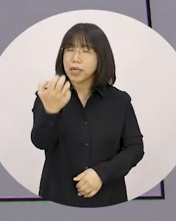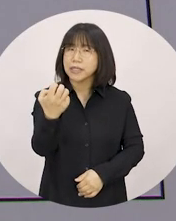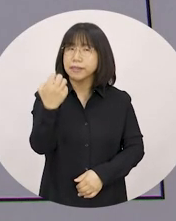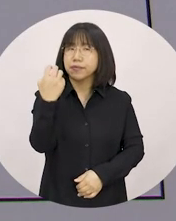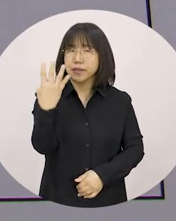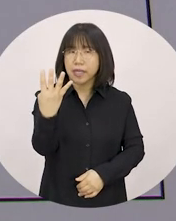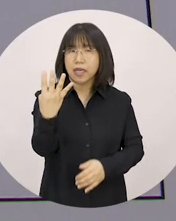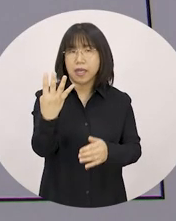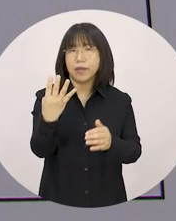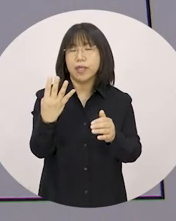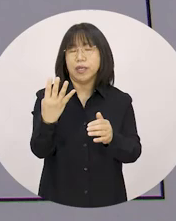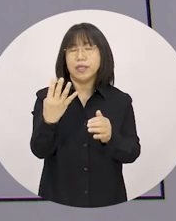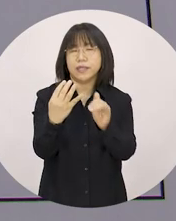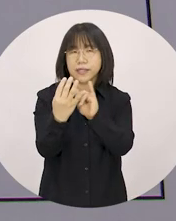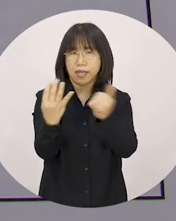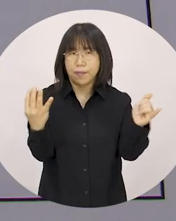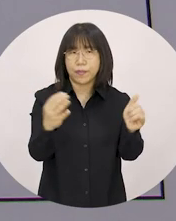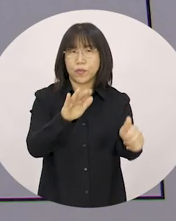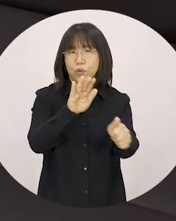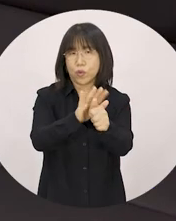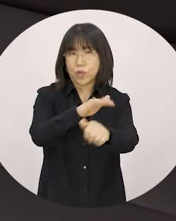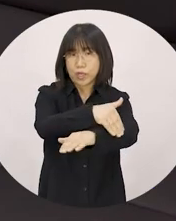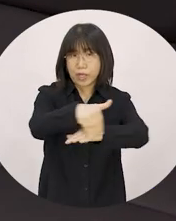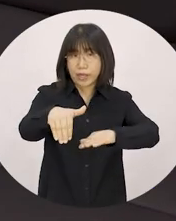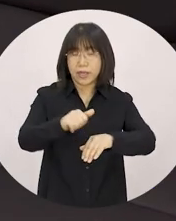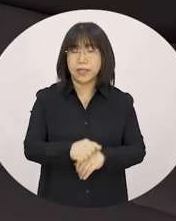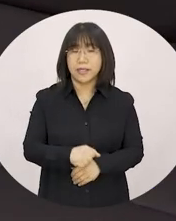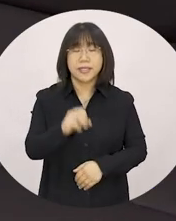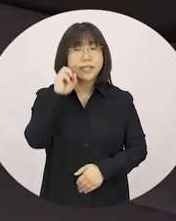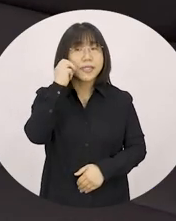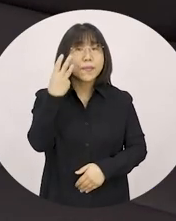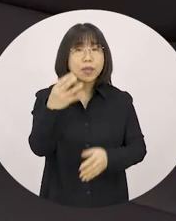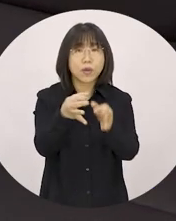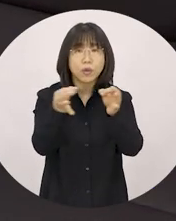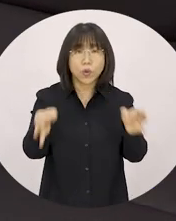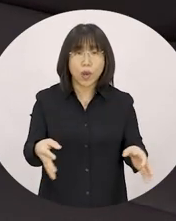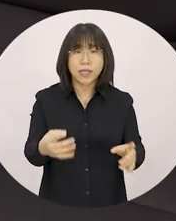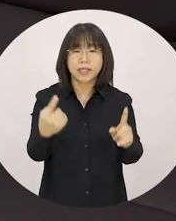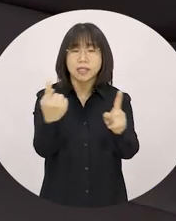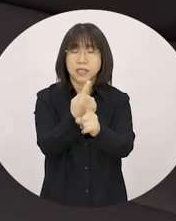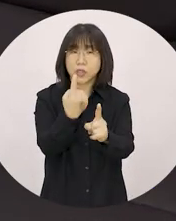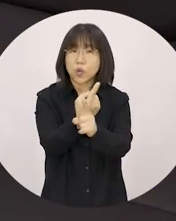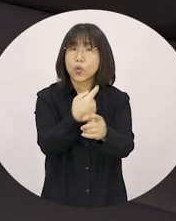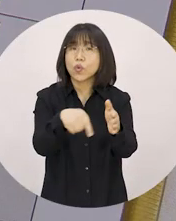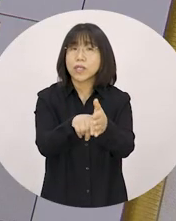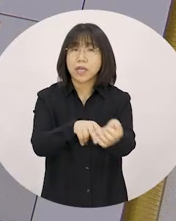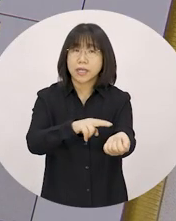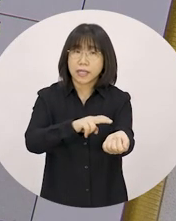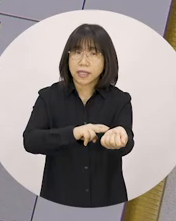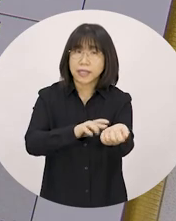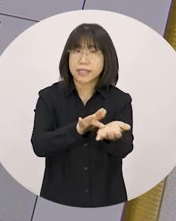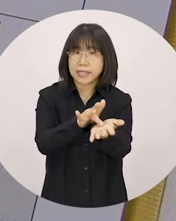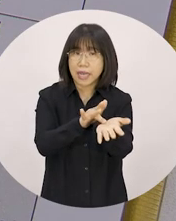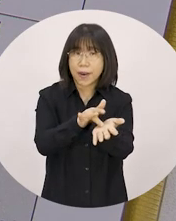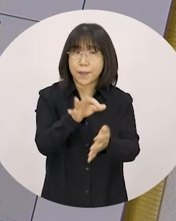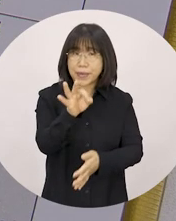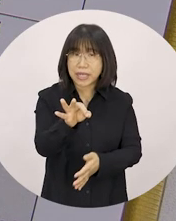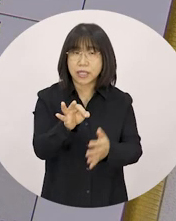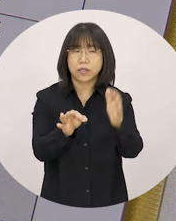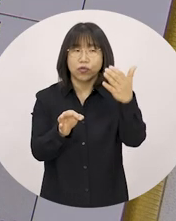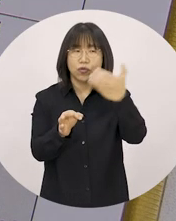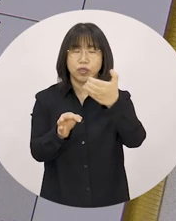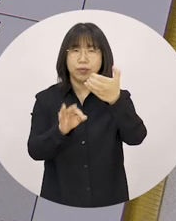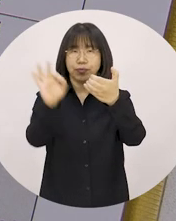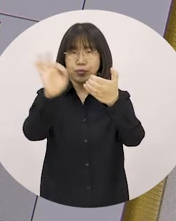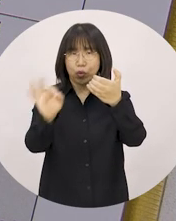모두 84명을 지원할 계획입니다. 대상자로 선정되면 3개월 동안 난임 치료를 위한 한약 처약